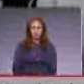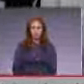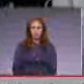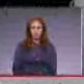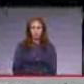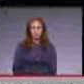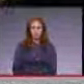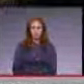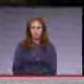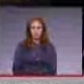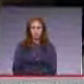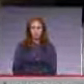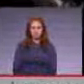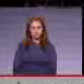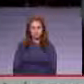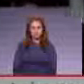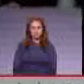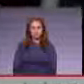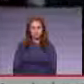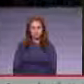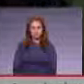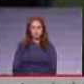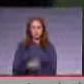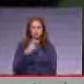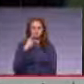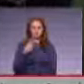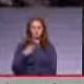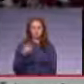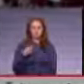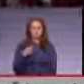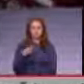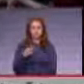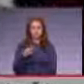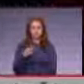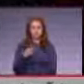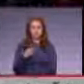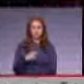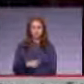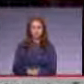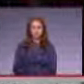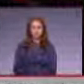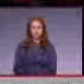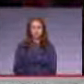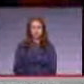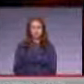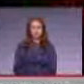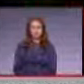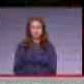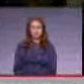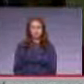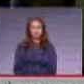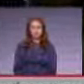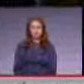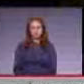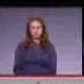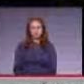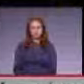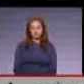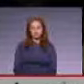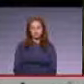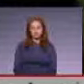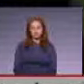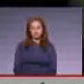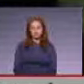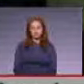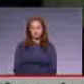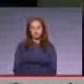اشوف. يا ام عادل انا جايه لك. انا جايه لك يا حبيبتي. اهلا